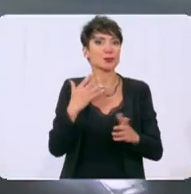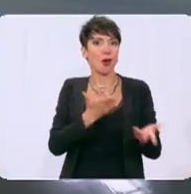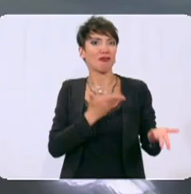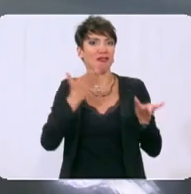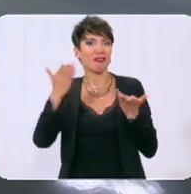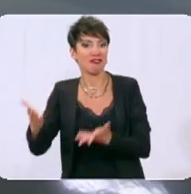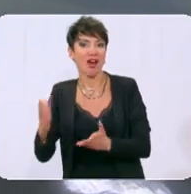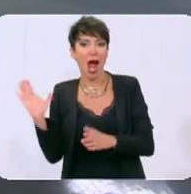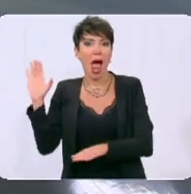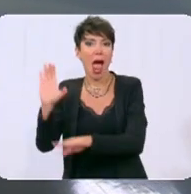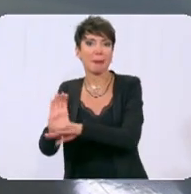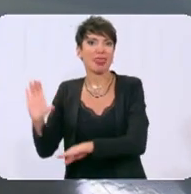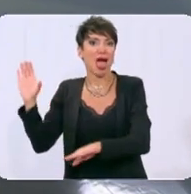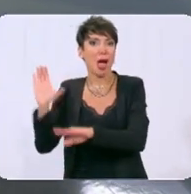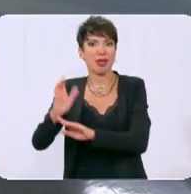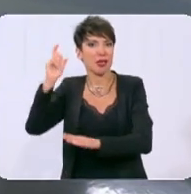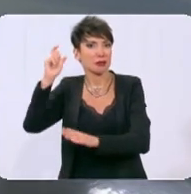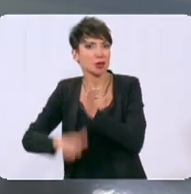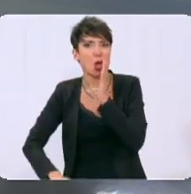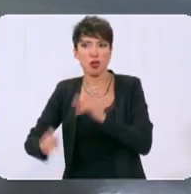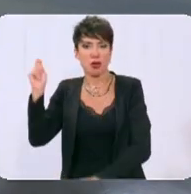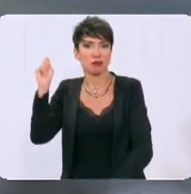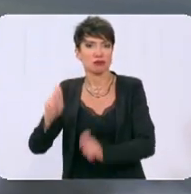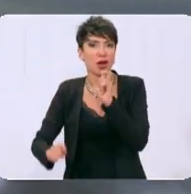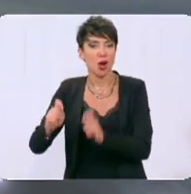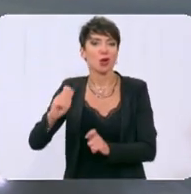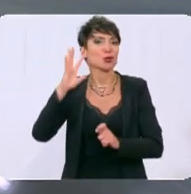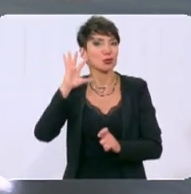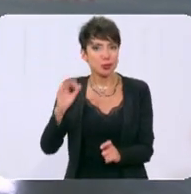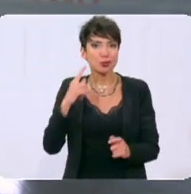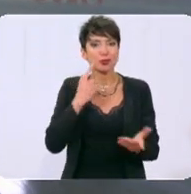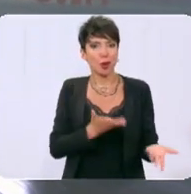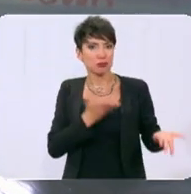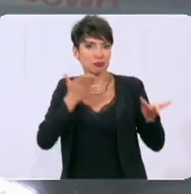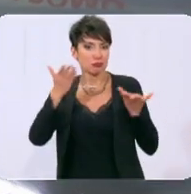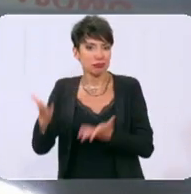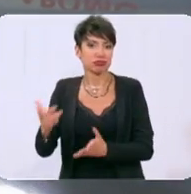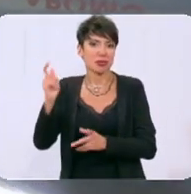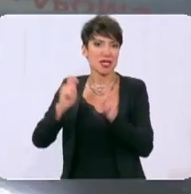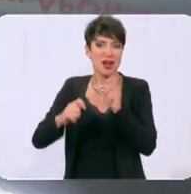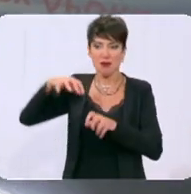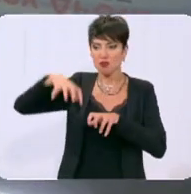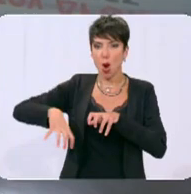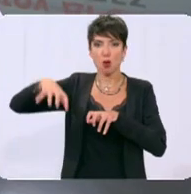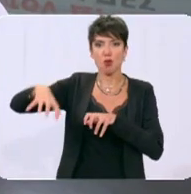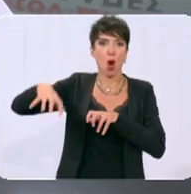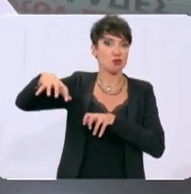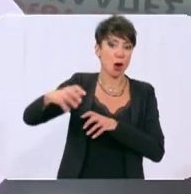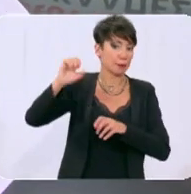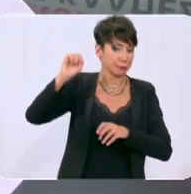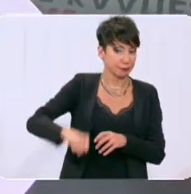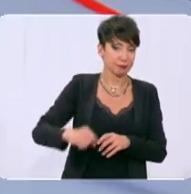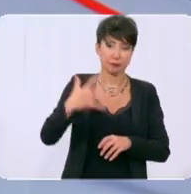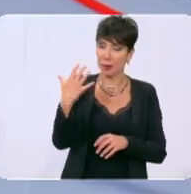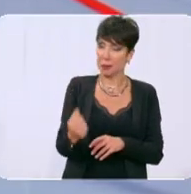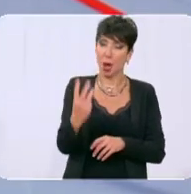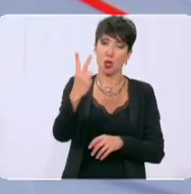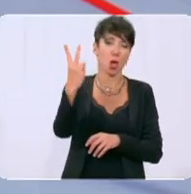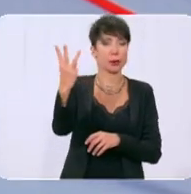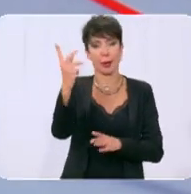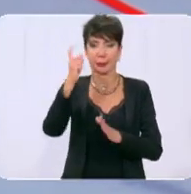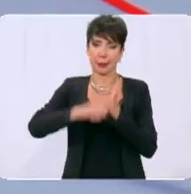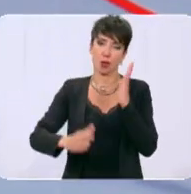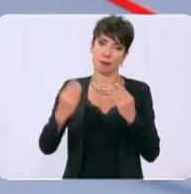επενδυτικού περιβάλλοντος να ανταποκριθεί ο επενδυτής για να κατασκευαστούν εκεί μονάδες. Πρέπει να σου πω ότι υπάρχουν 2-3 πολύ καλά ξενοδοχεία, αλλά